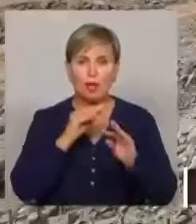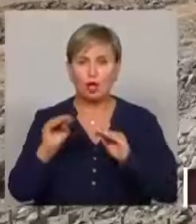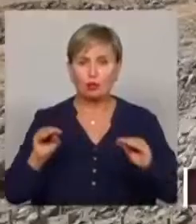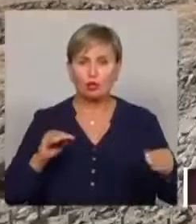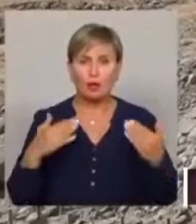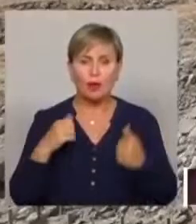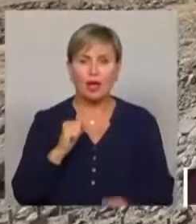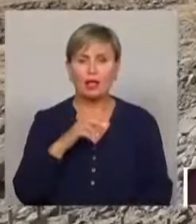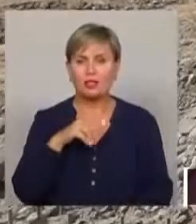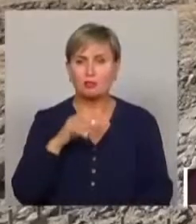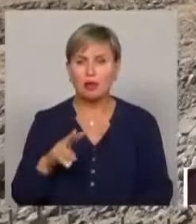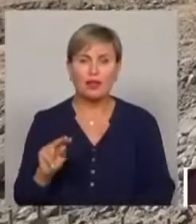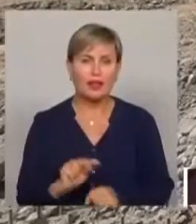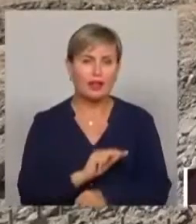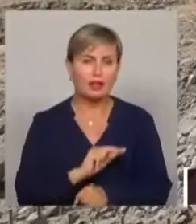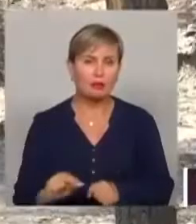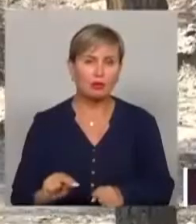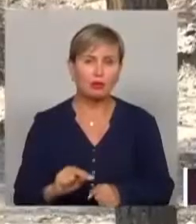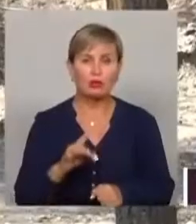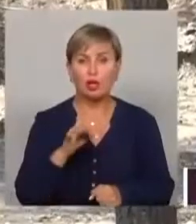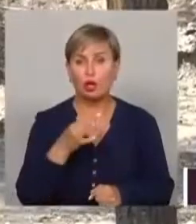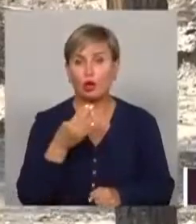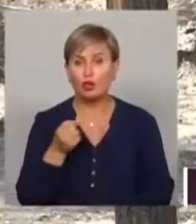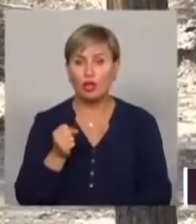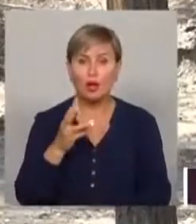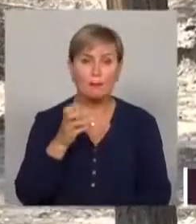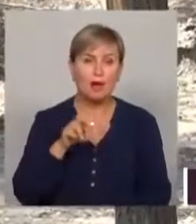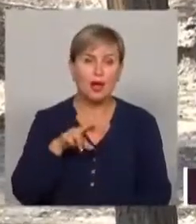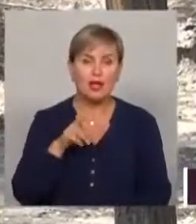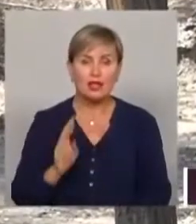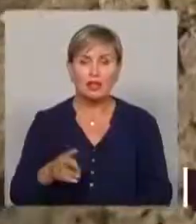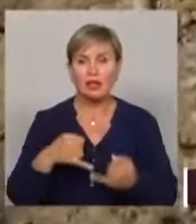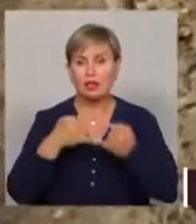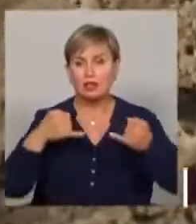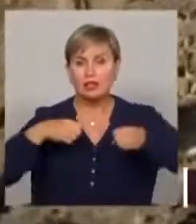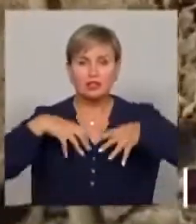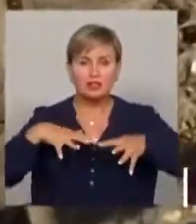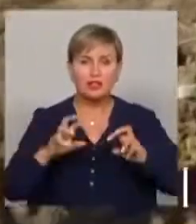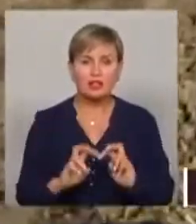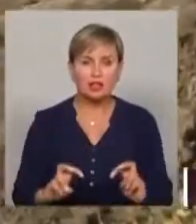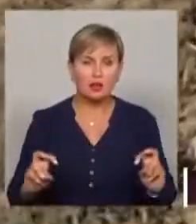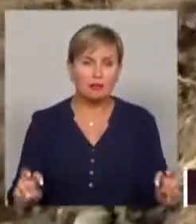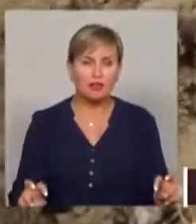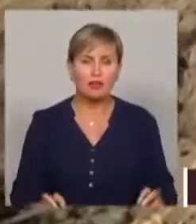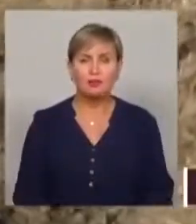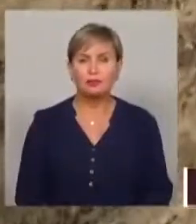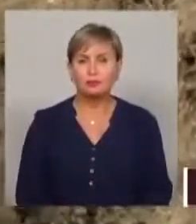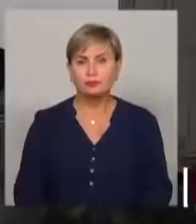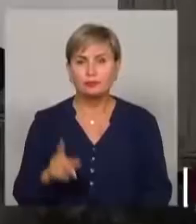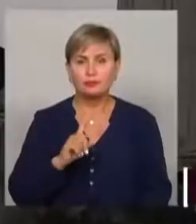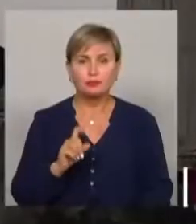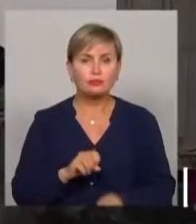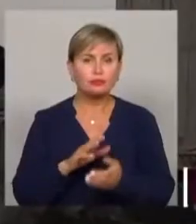парка «Аспан», капитальный ремонт рощи «Маяк» с установкой линии наружного освещения, скамеек и воркаут-площадок. А для того,